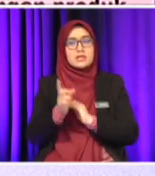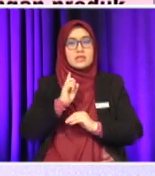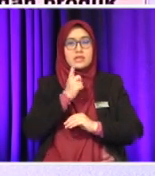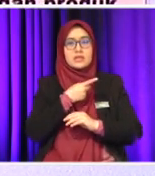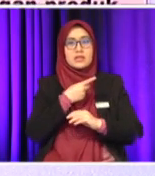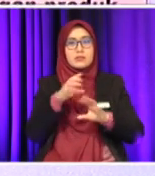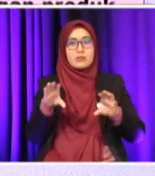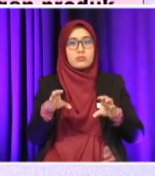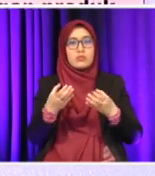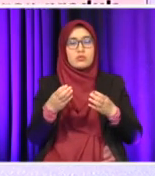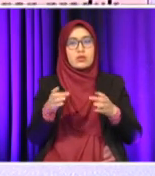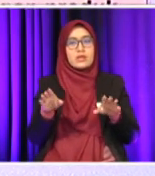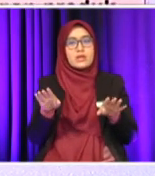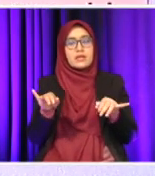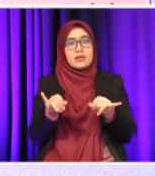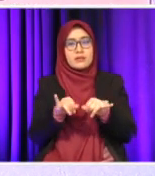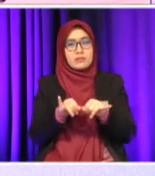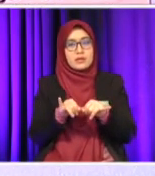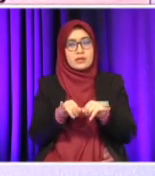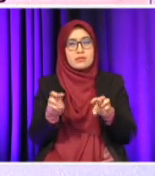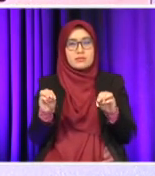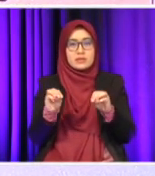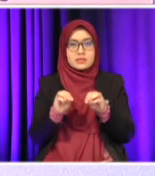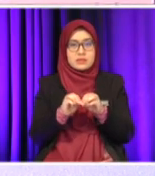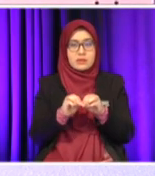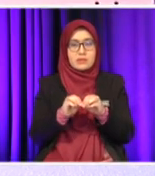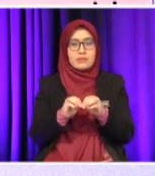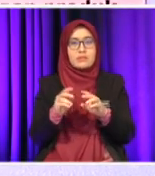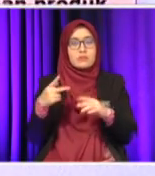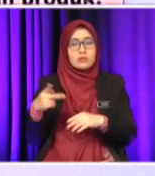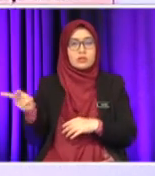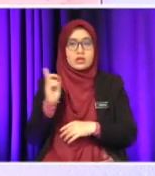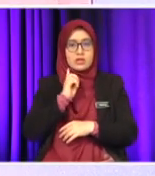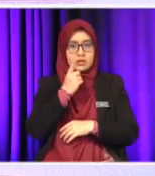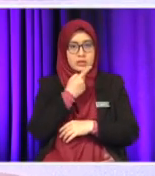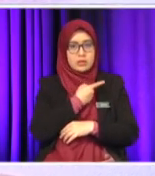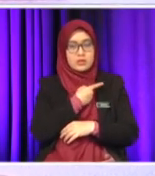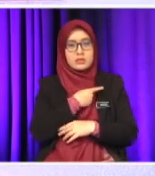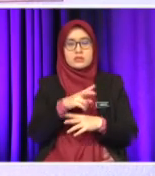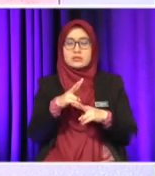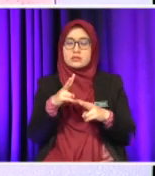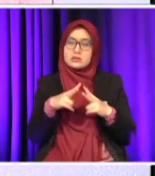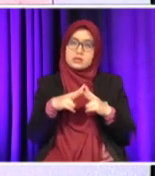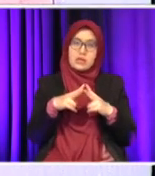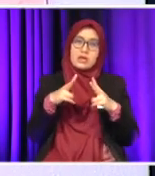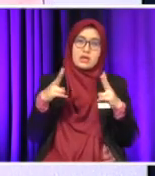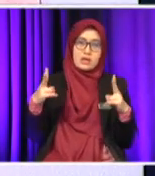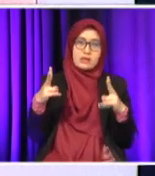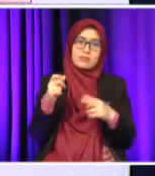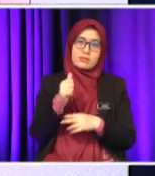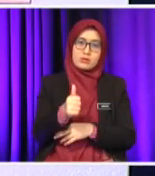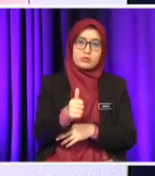ibarat supaya nampak macam produk kita itu memang yang paling pilihan yang paling baik